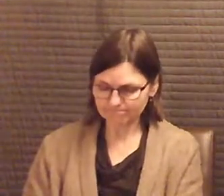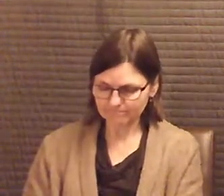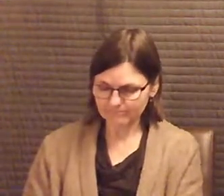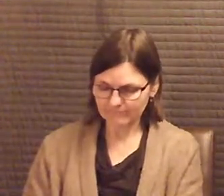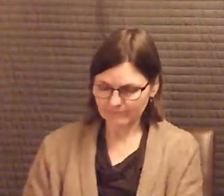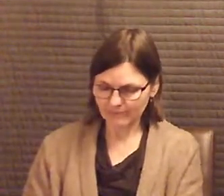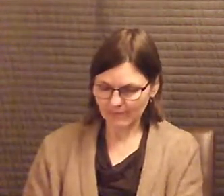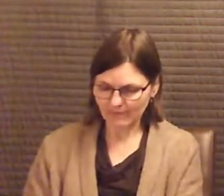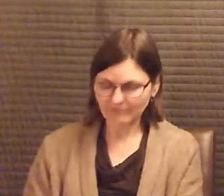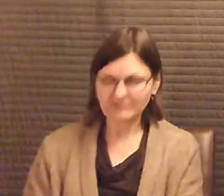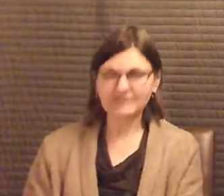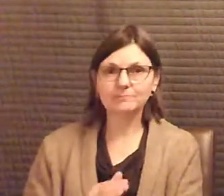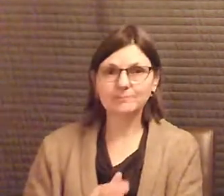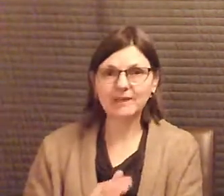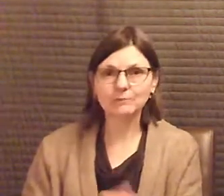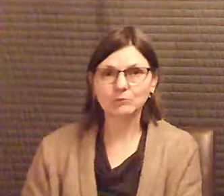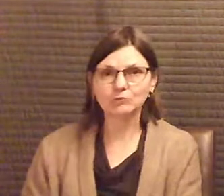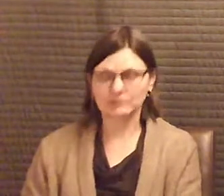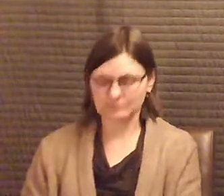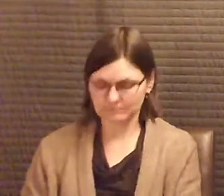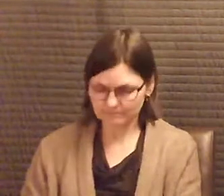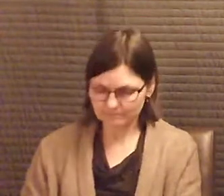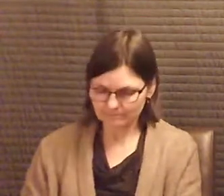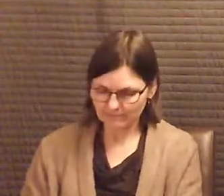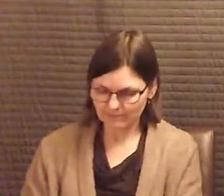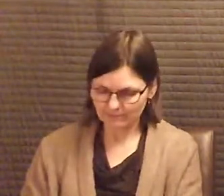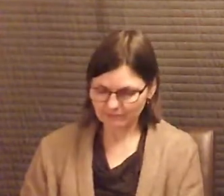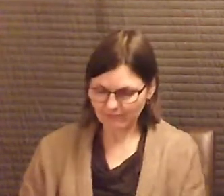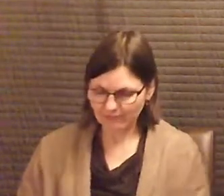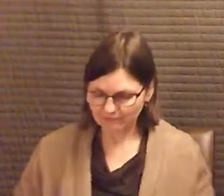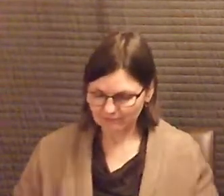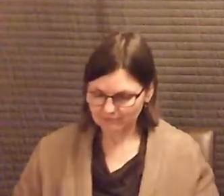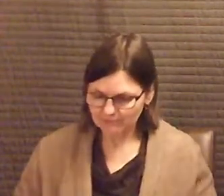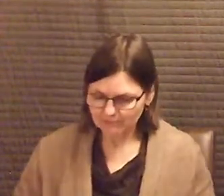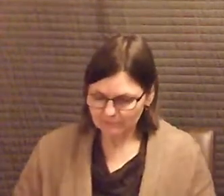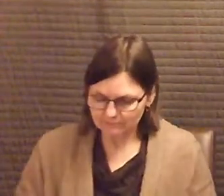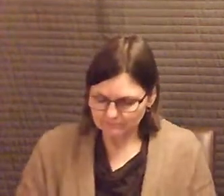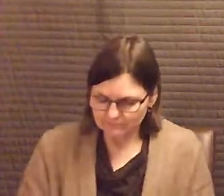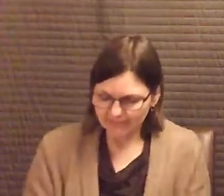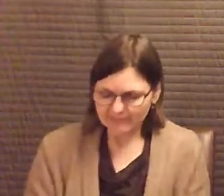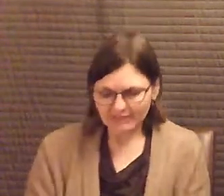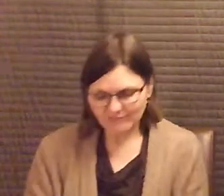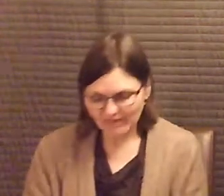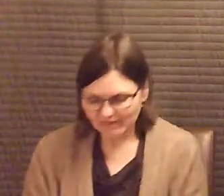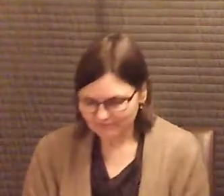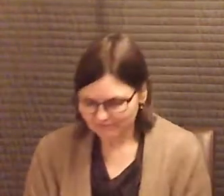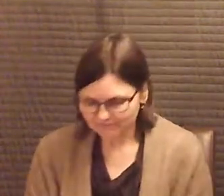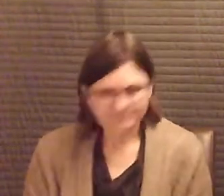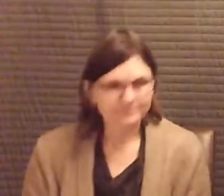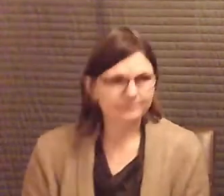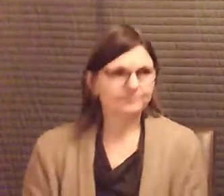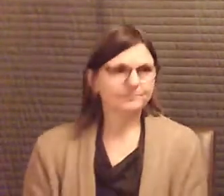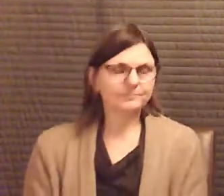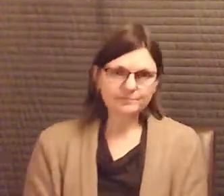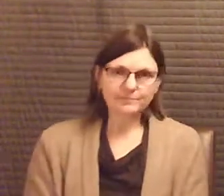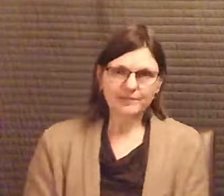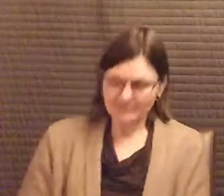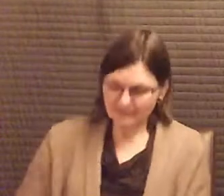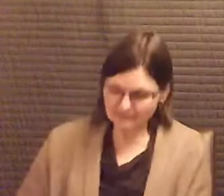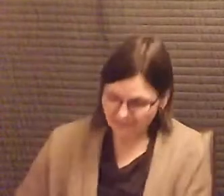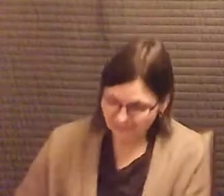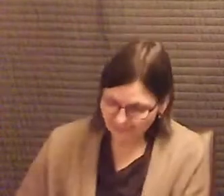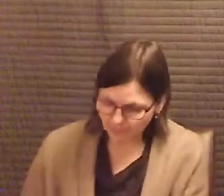huisjes en mag ik spreken moet plus 2 is 50 en heiloo en ik deed het heel spannend